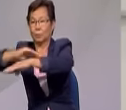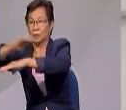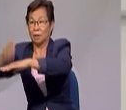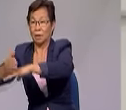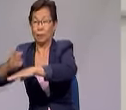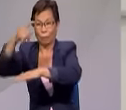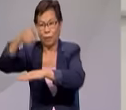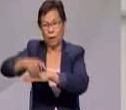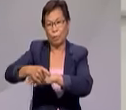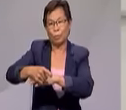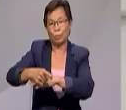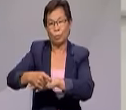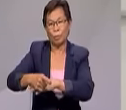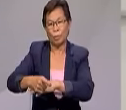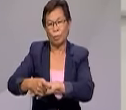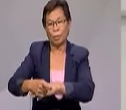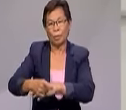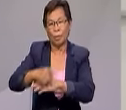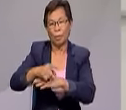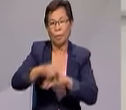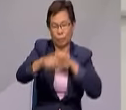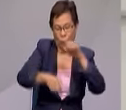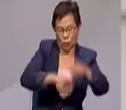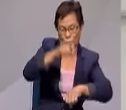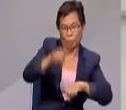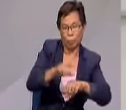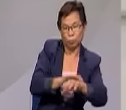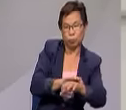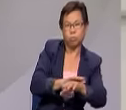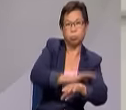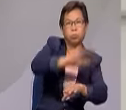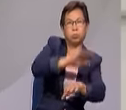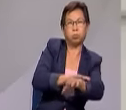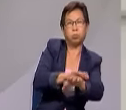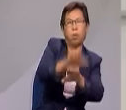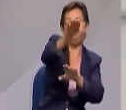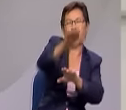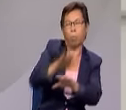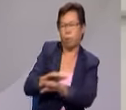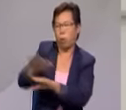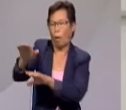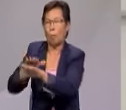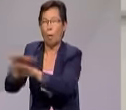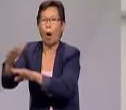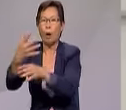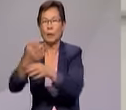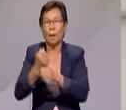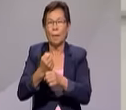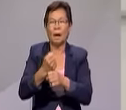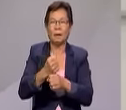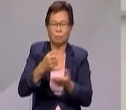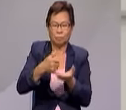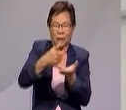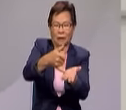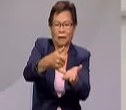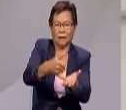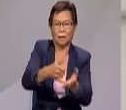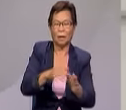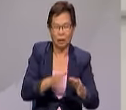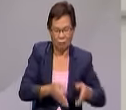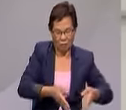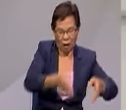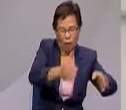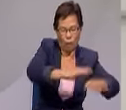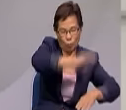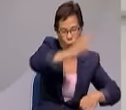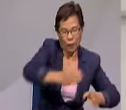perlu rider ataupun pelumba takluk untuk mendapat title King of Mountain. Dan laluan ini sendiri sebenarnya